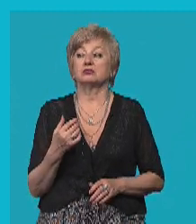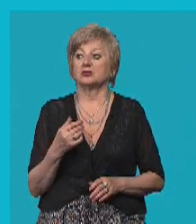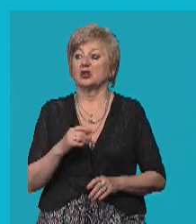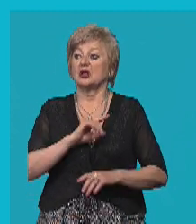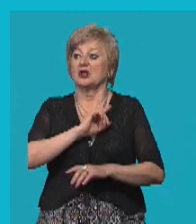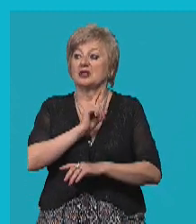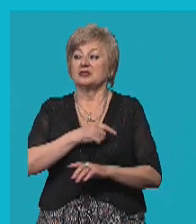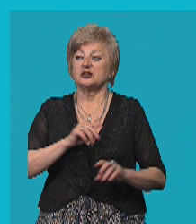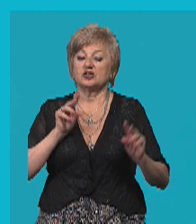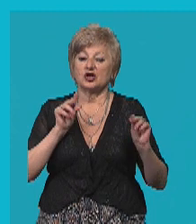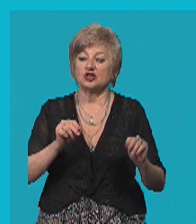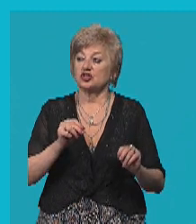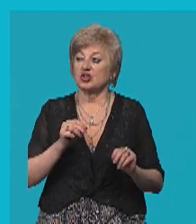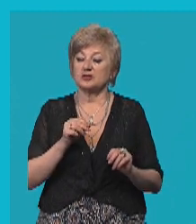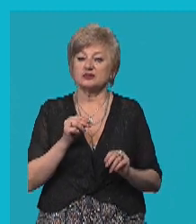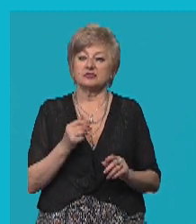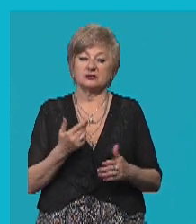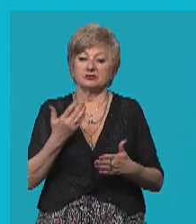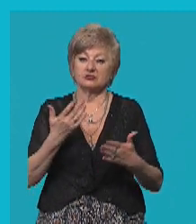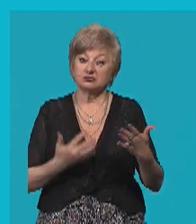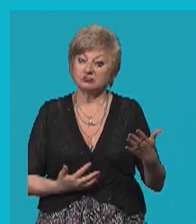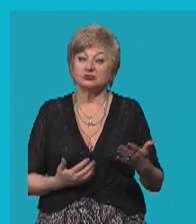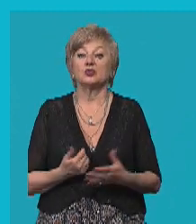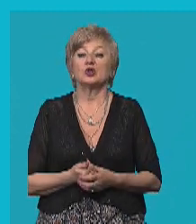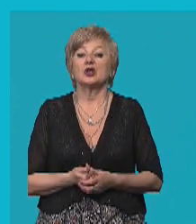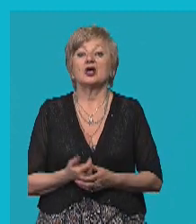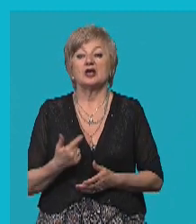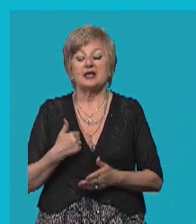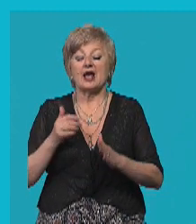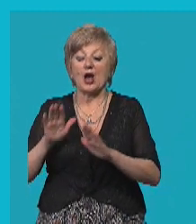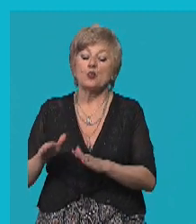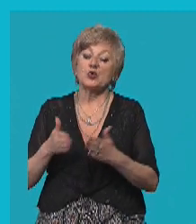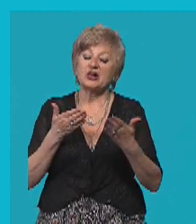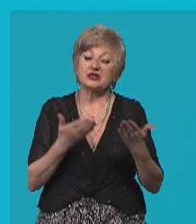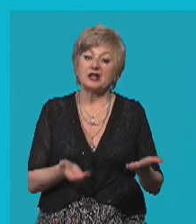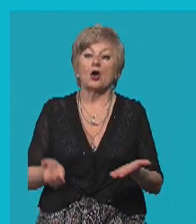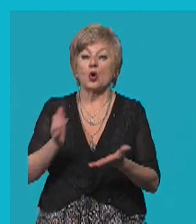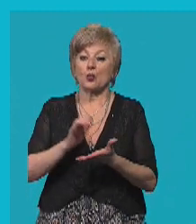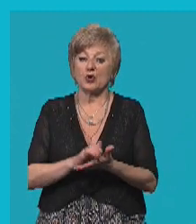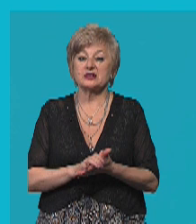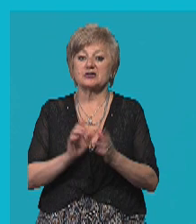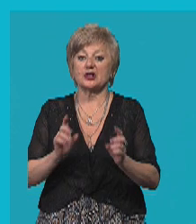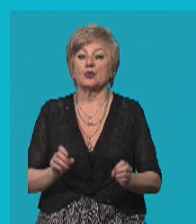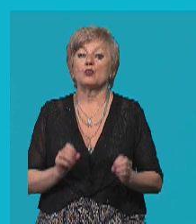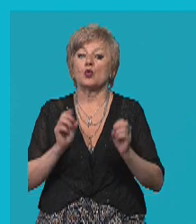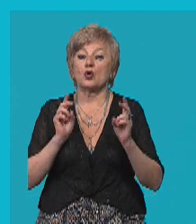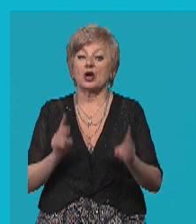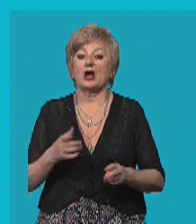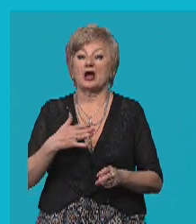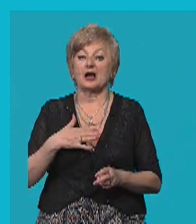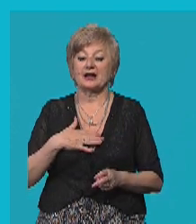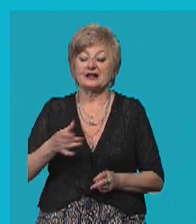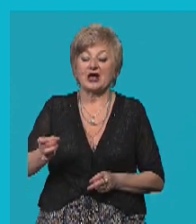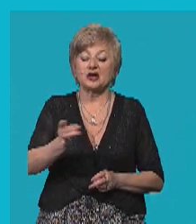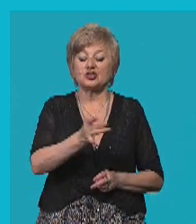честь» – 4,3%. І я пропоную ще ознайомитися, як наші